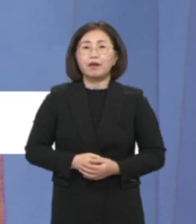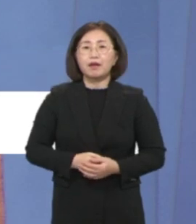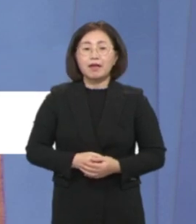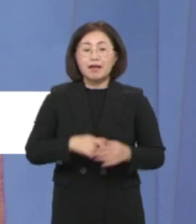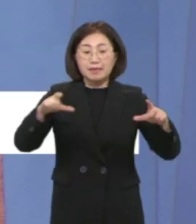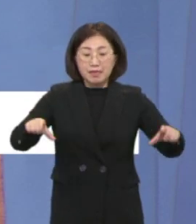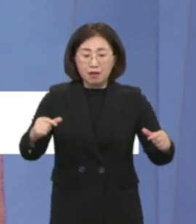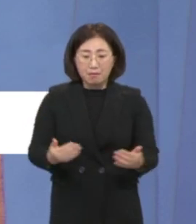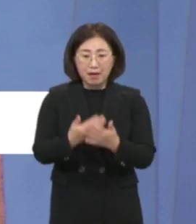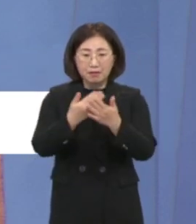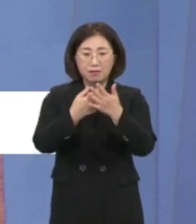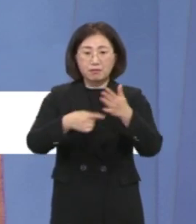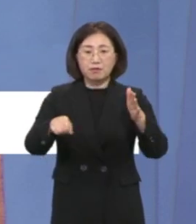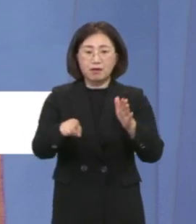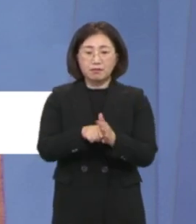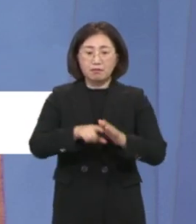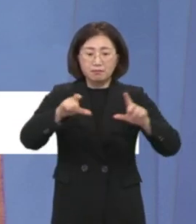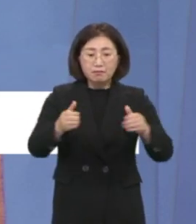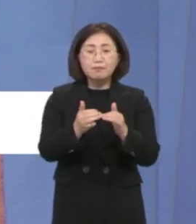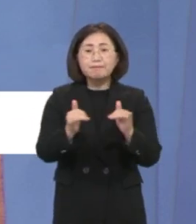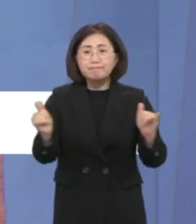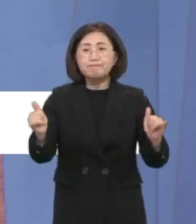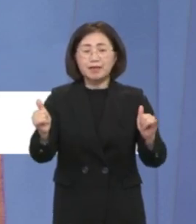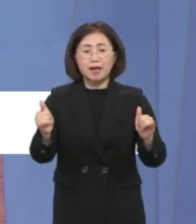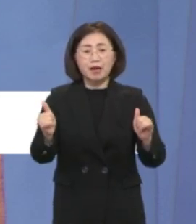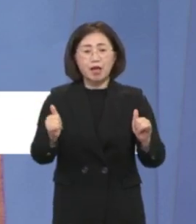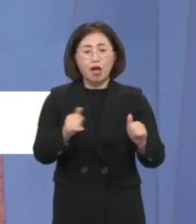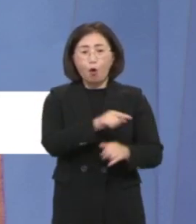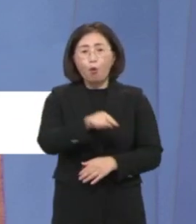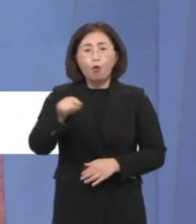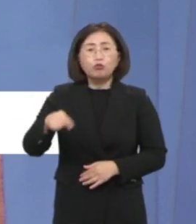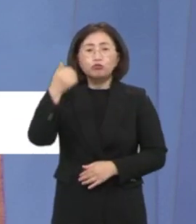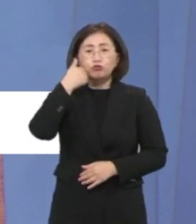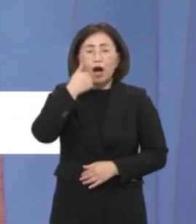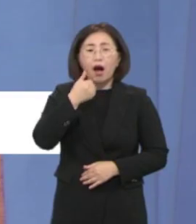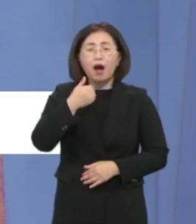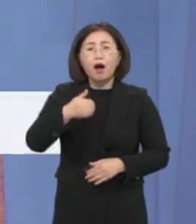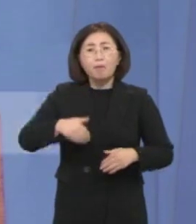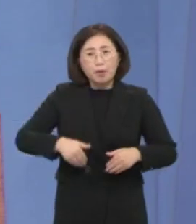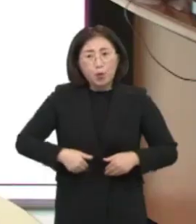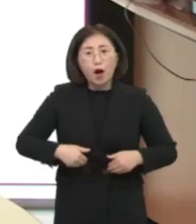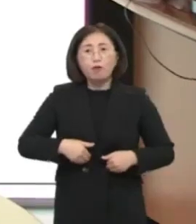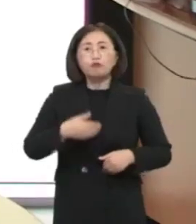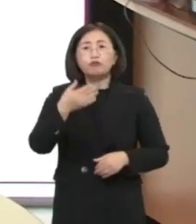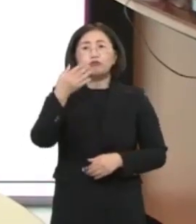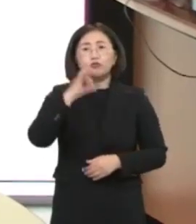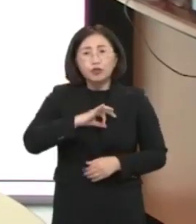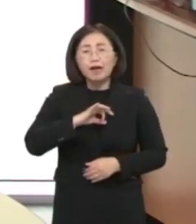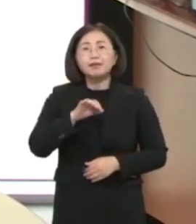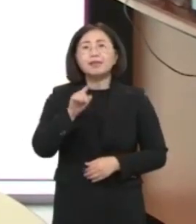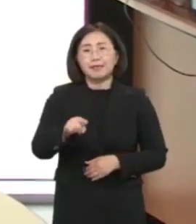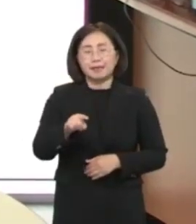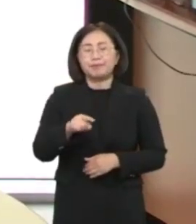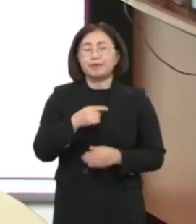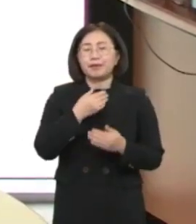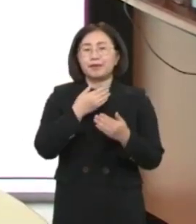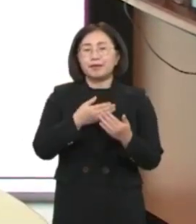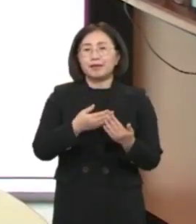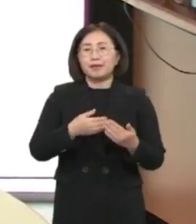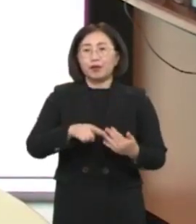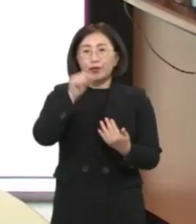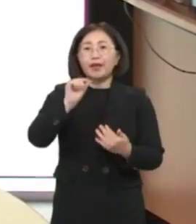지역 발전을 위해서 또 지역민들한테 누가 유용하냐가 중요한 거지요. 박병석 의원은 앞으로